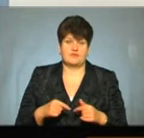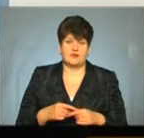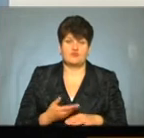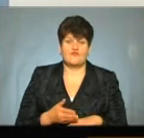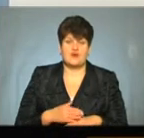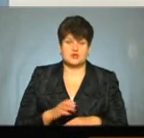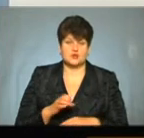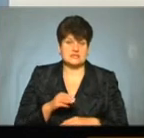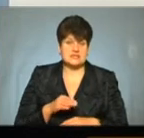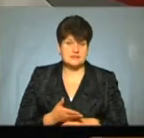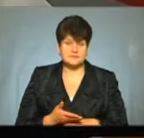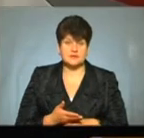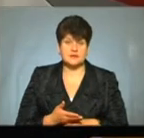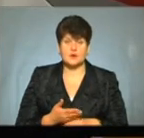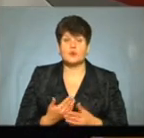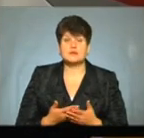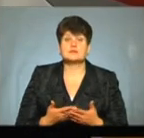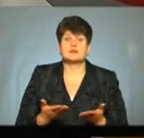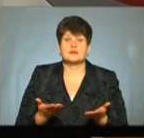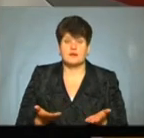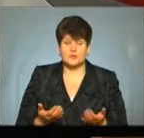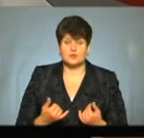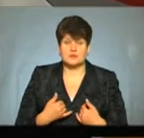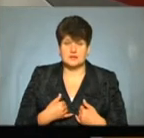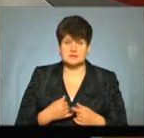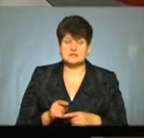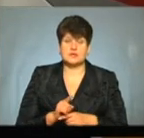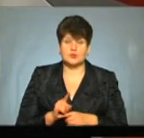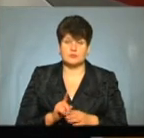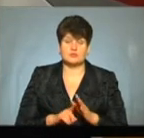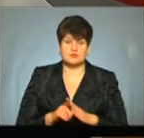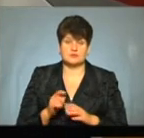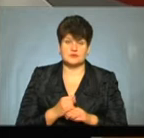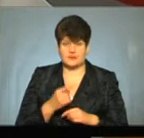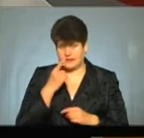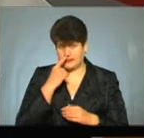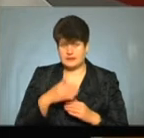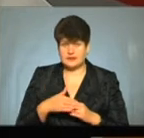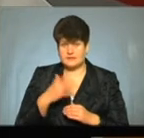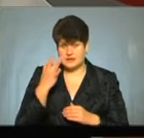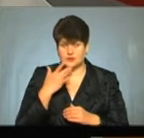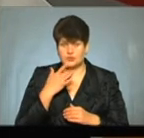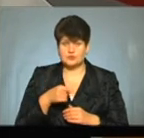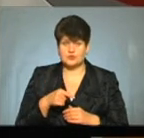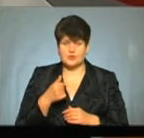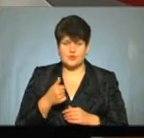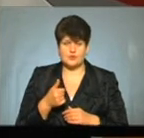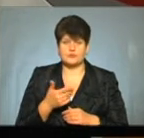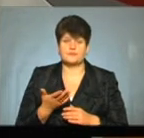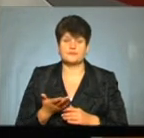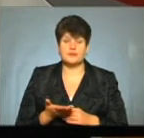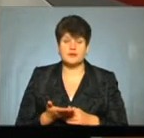Тому ну, ось так. От в нас почала ця норма діяти відносно недавно, влітку цього року чи восени, вже не пригадаю.